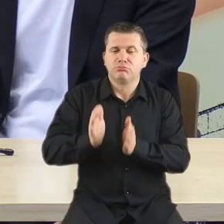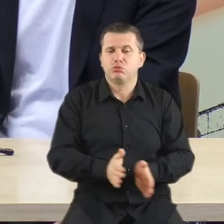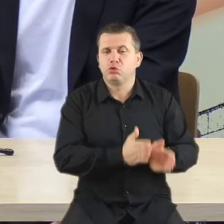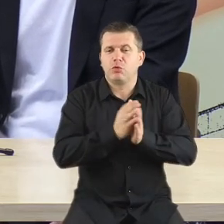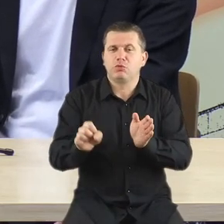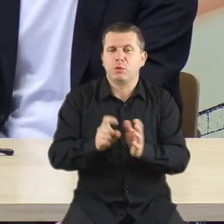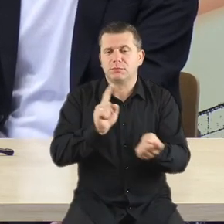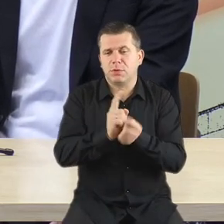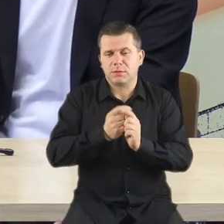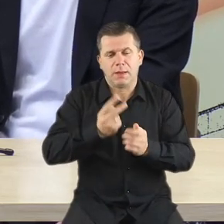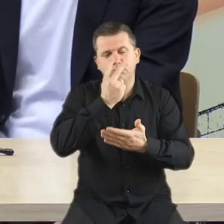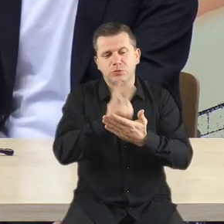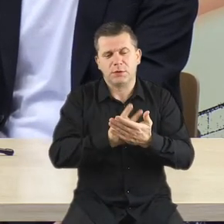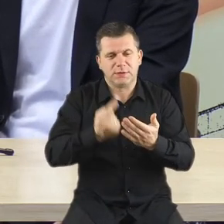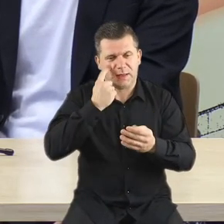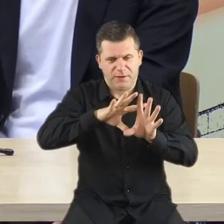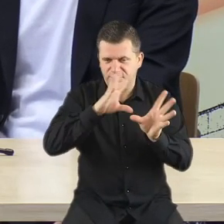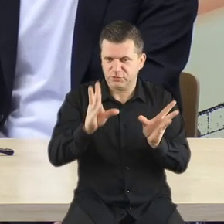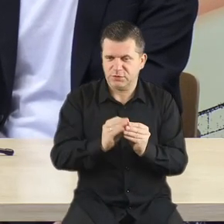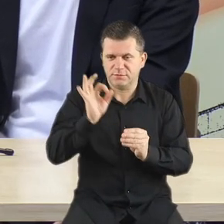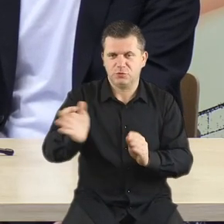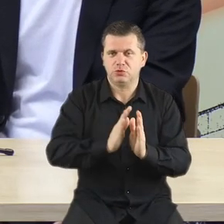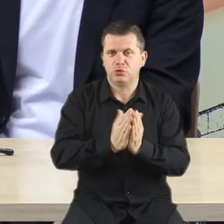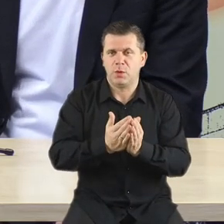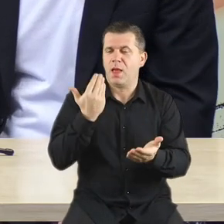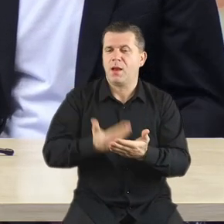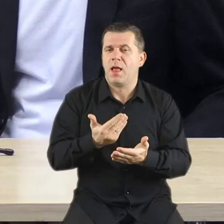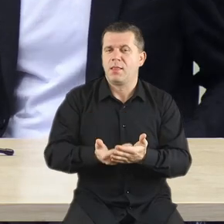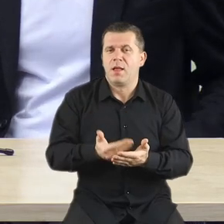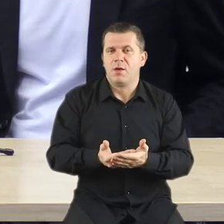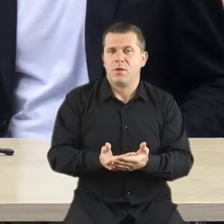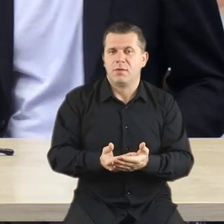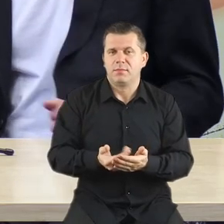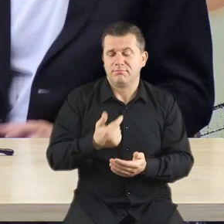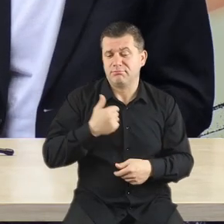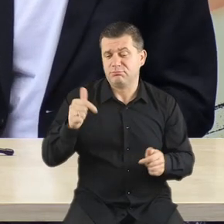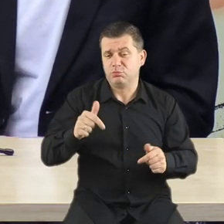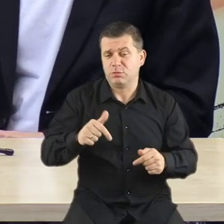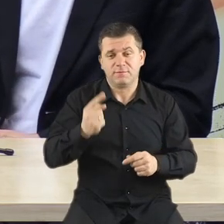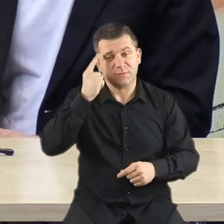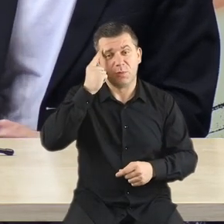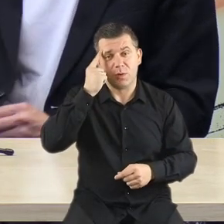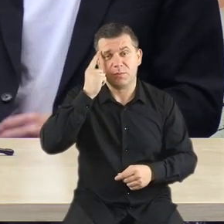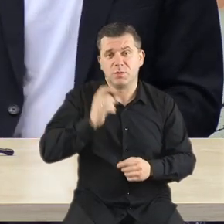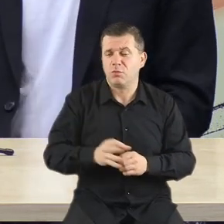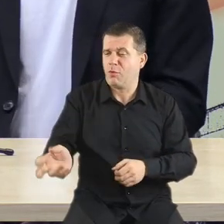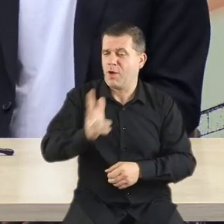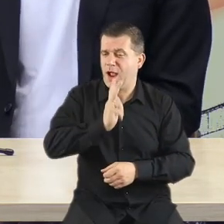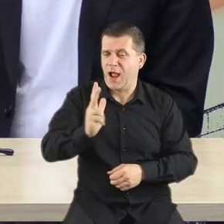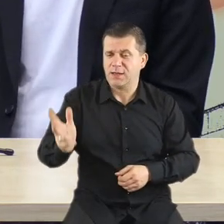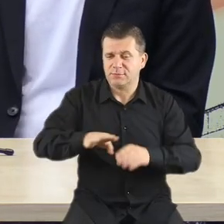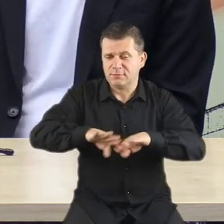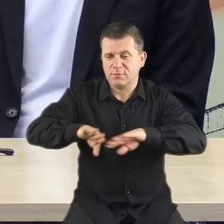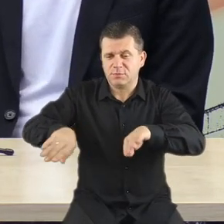spotkania przeczytałam chyba wszystkie książki i dlatego pozwolę sobie tutaj wspomnieć o każdej z